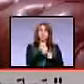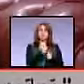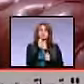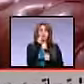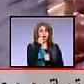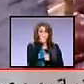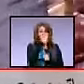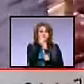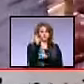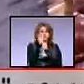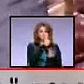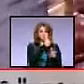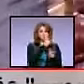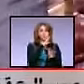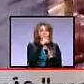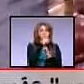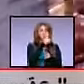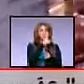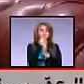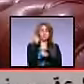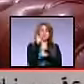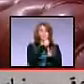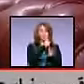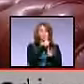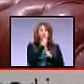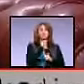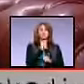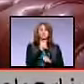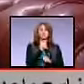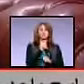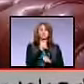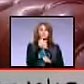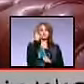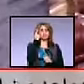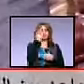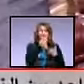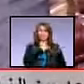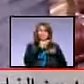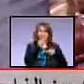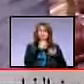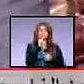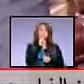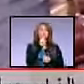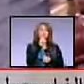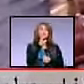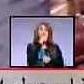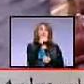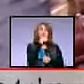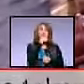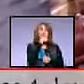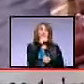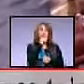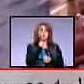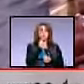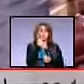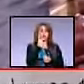المخرج الكبير الأستاذ محمد عبد العزيز، يا رب الصحة والعمر كله يا رب. ربنا يخليك. فيعني ده مش غريب عليك. بمناسبة بقى الأب والأم، وبمناسبة إن احنا